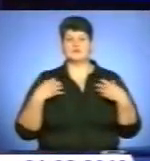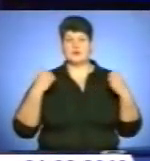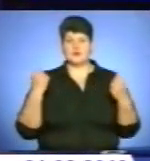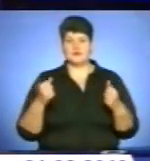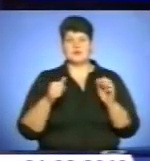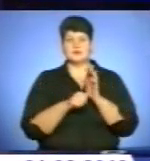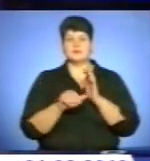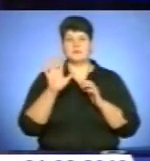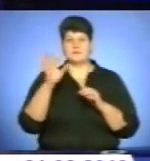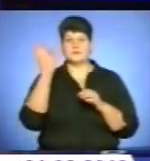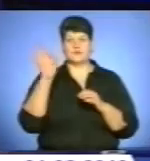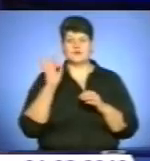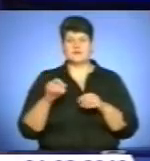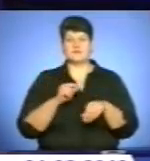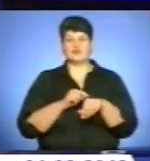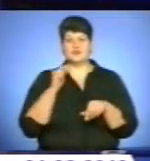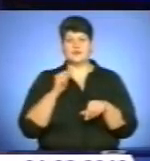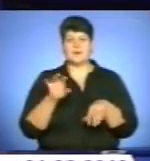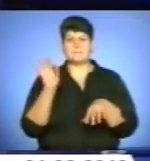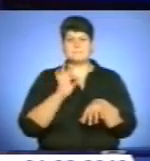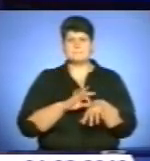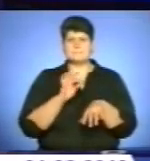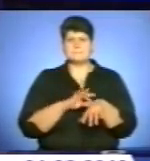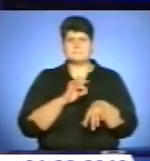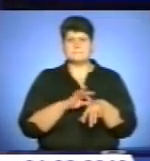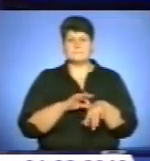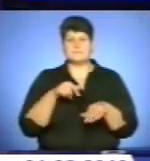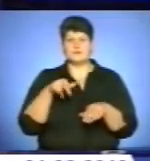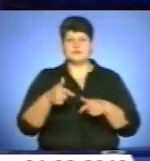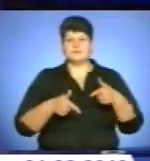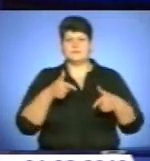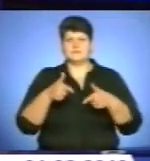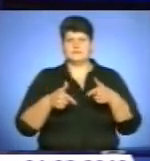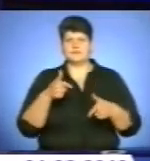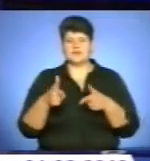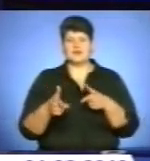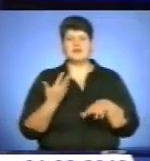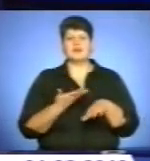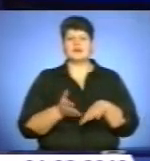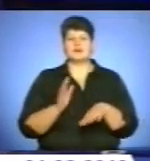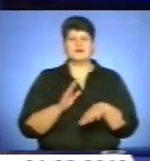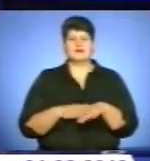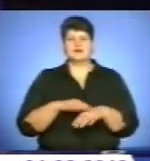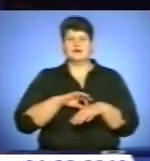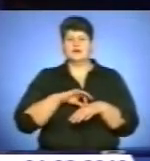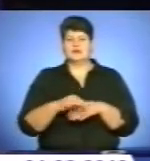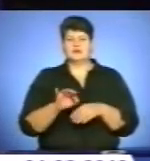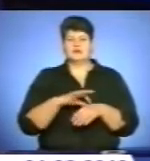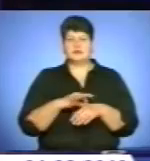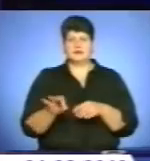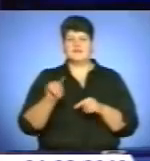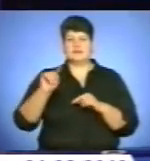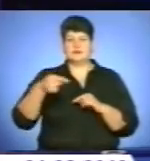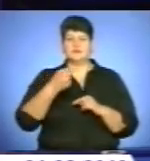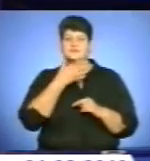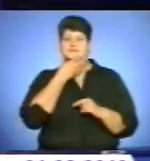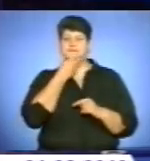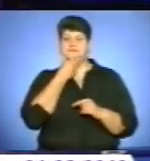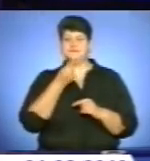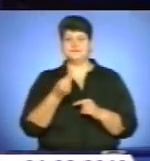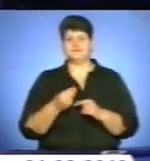Відчувають дискомфорт та біль, носячи взуття на високих підборах. Яких жертв вимагає така краса, дізнавалися наші